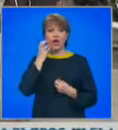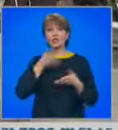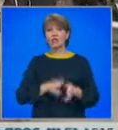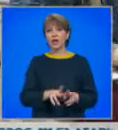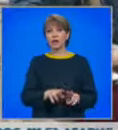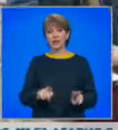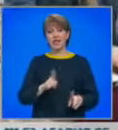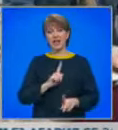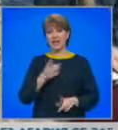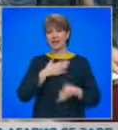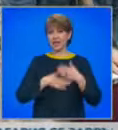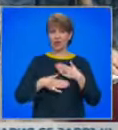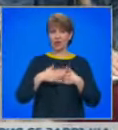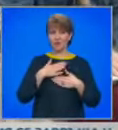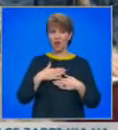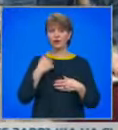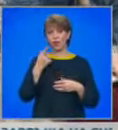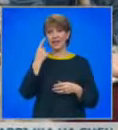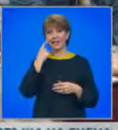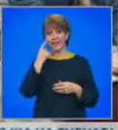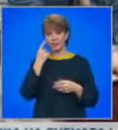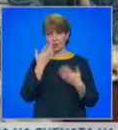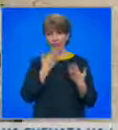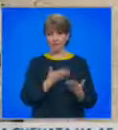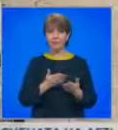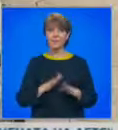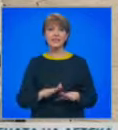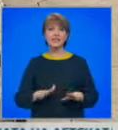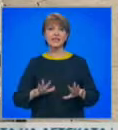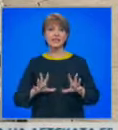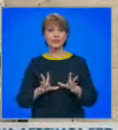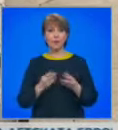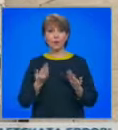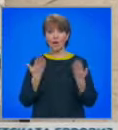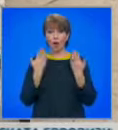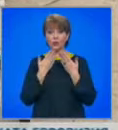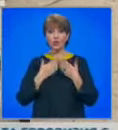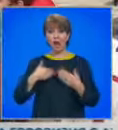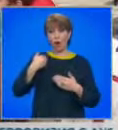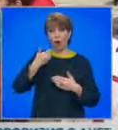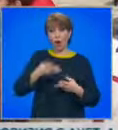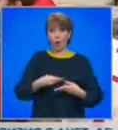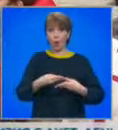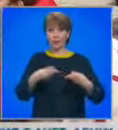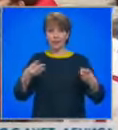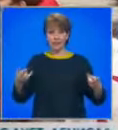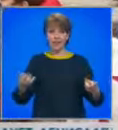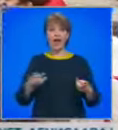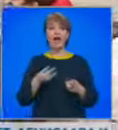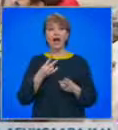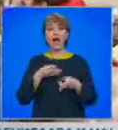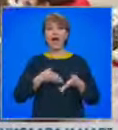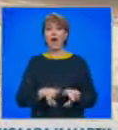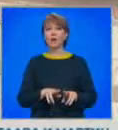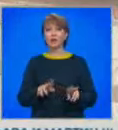си срещу тестването на най-малките ученици с открит урок. Децата започнаха часовете си на открито пред общината, а родителите изнесоха урок по